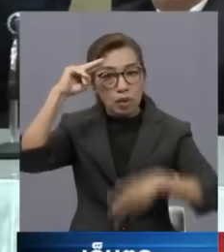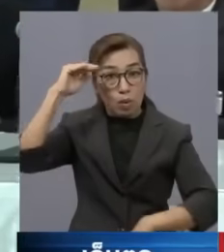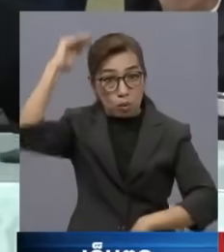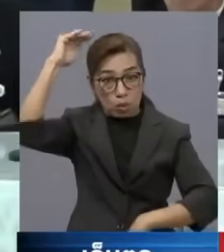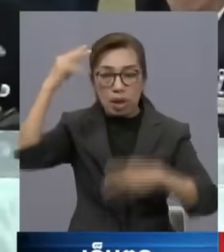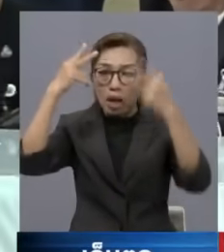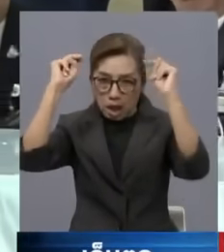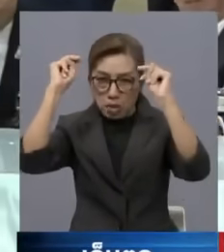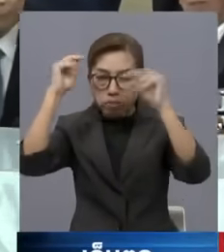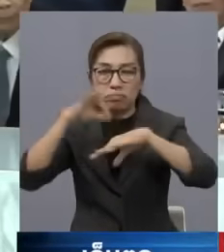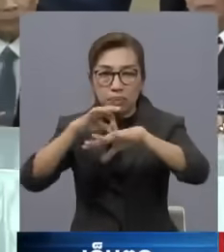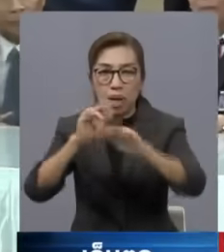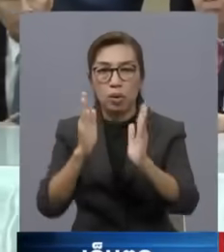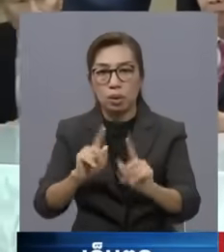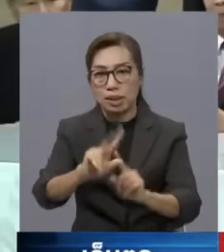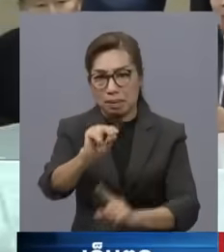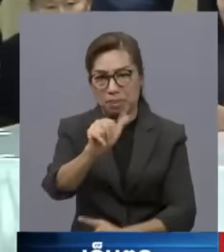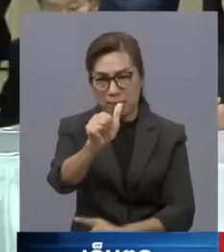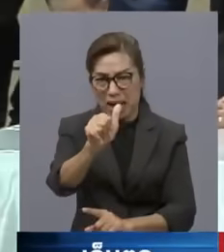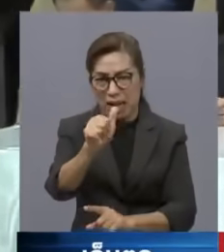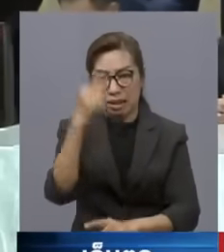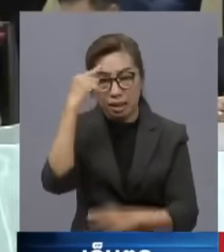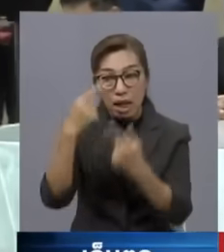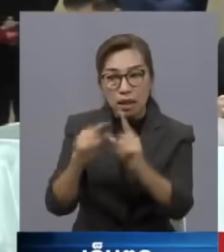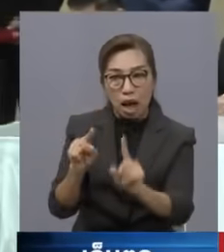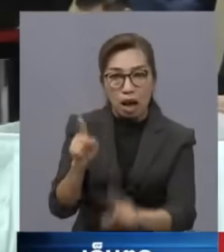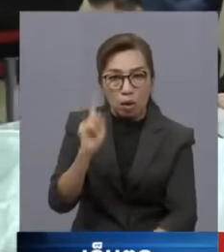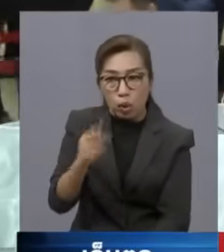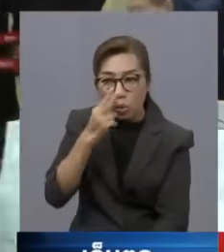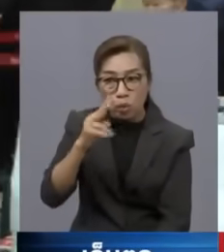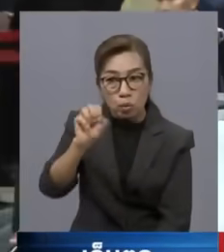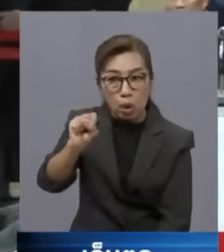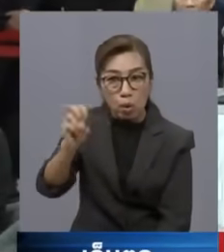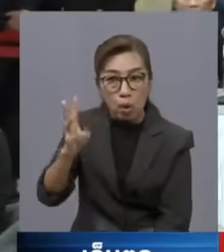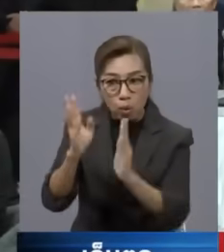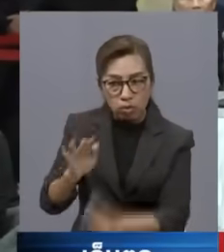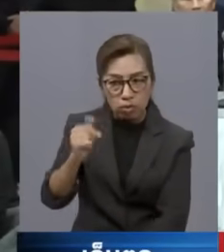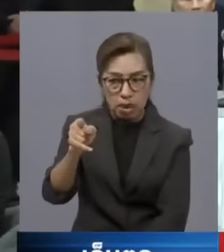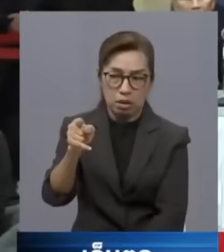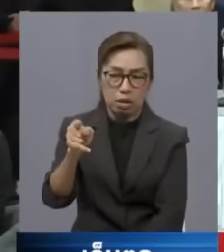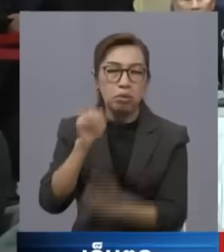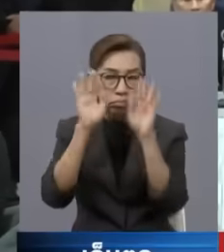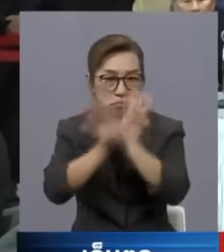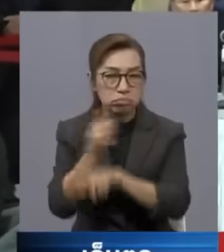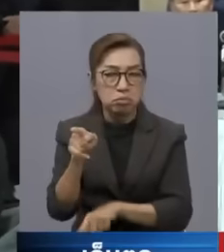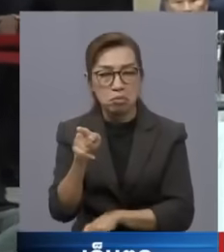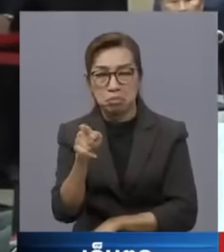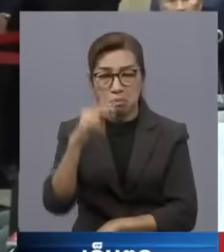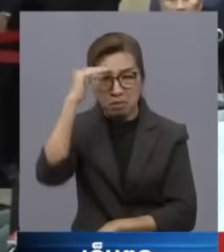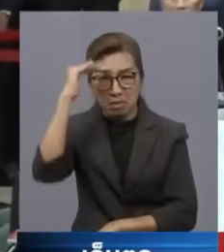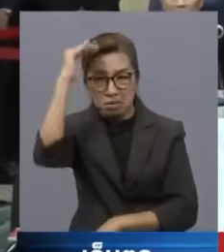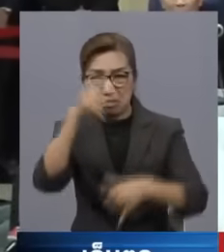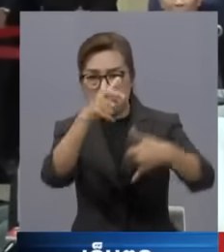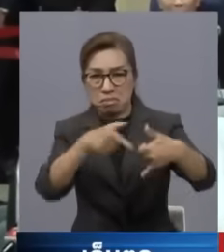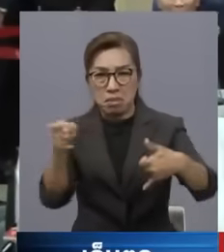30แต่ถ้าไปจับอาการแปลกๆของสวบางท่านเหมือนกันเนี่ยนะครับก็ส่งสัญญาณคล้ายๆกับว่าไม่เอานะครับ